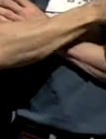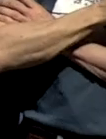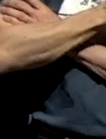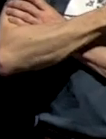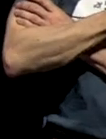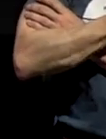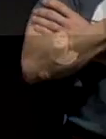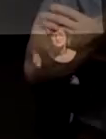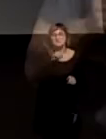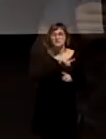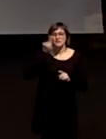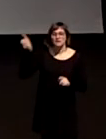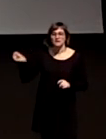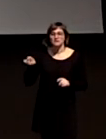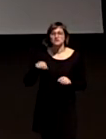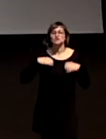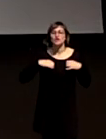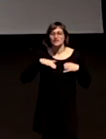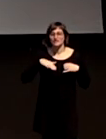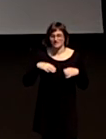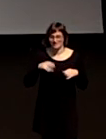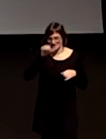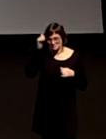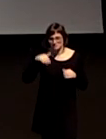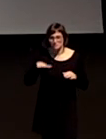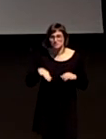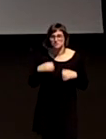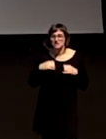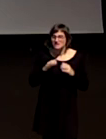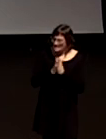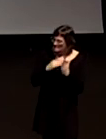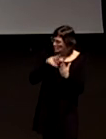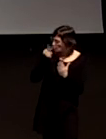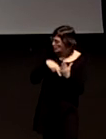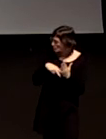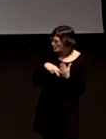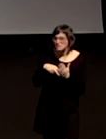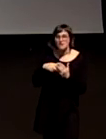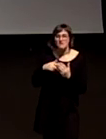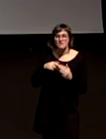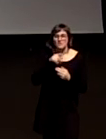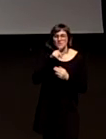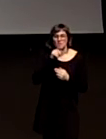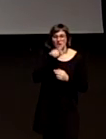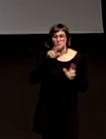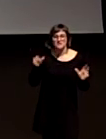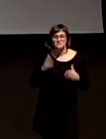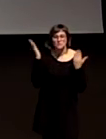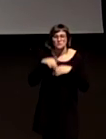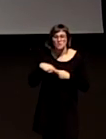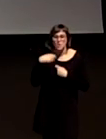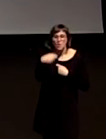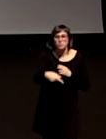j'avais lu dans un livre que la plus longue longévité d'un des rapaces nocturnes